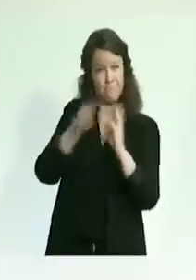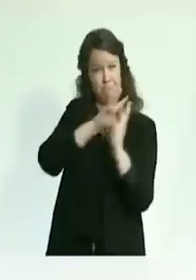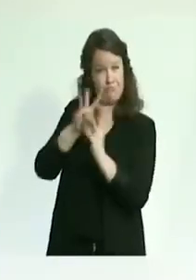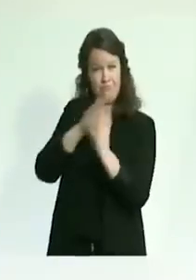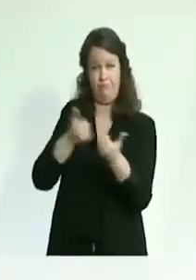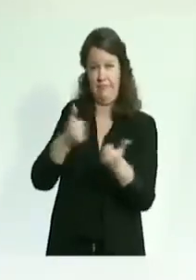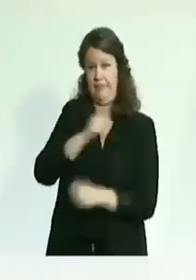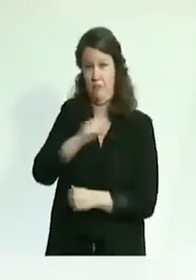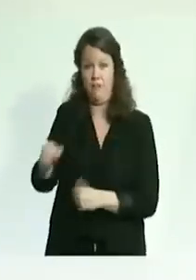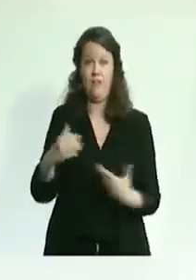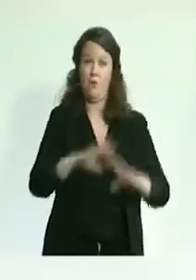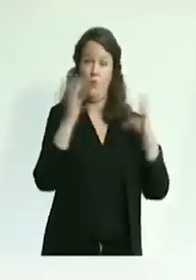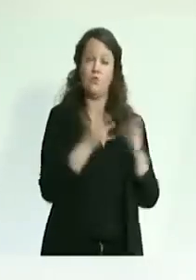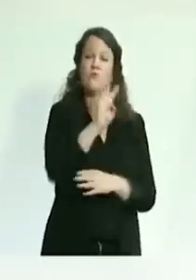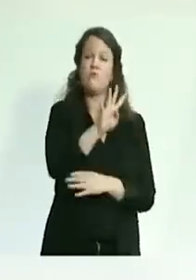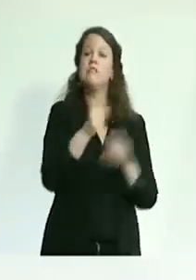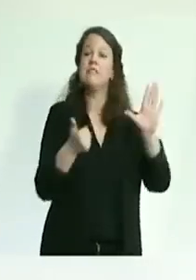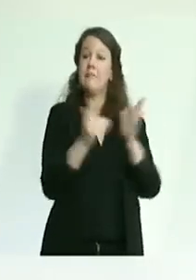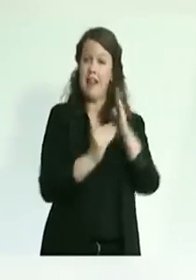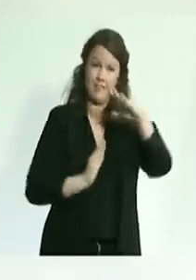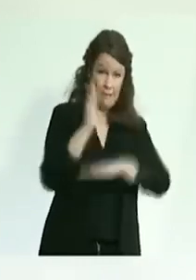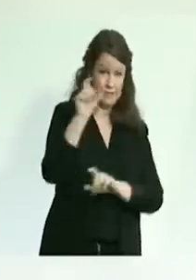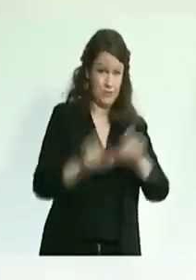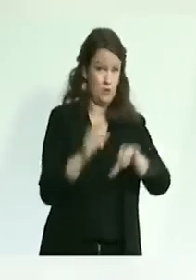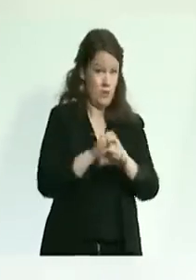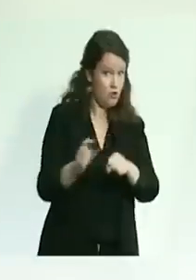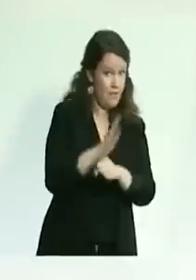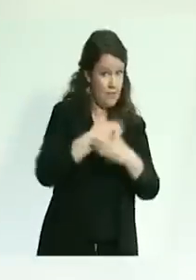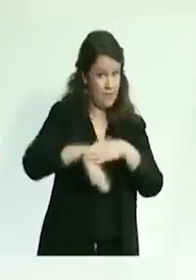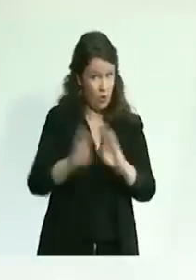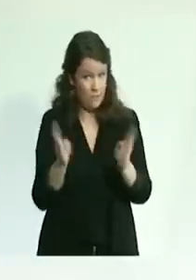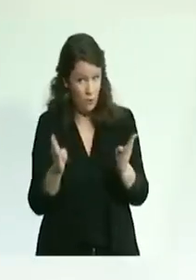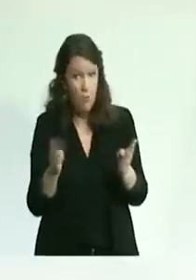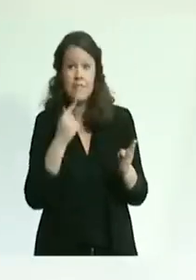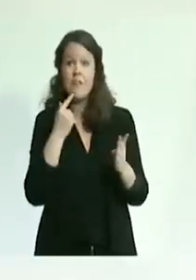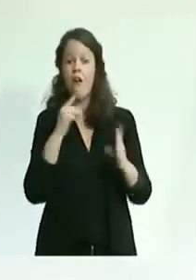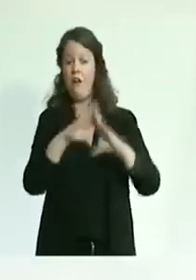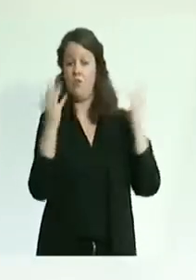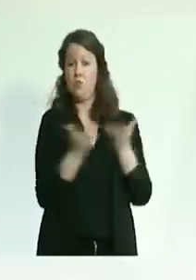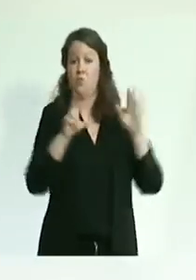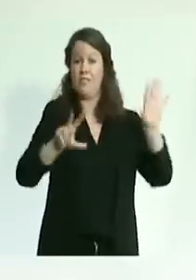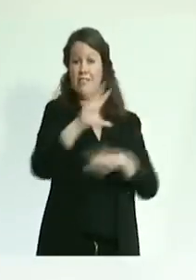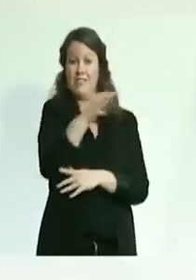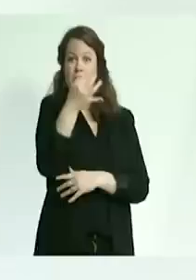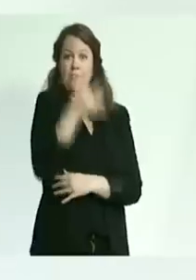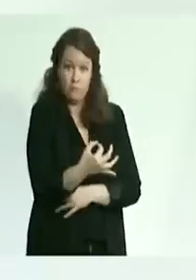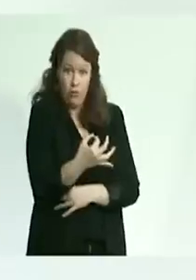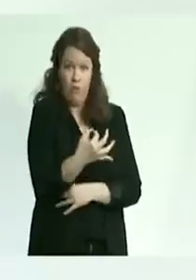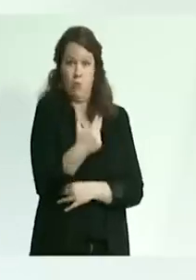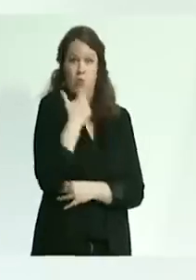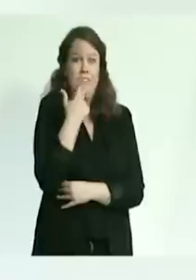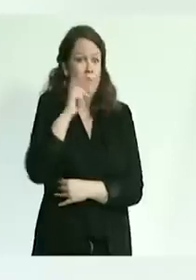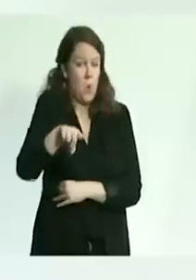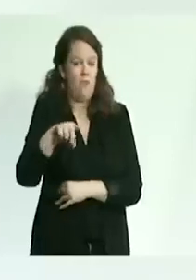6 000 désormais, un taux d'occupation supérieur à 85% des capacités de réanimation installées à date. Les